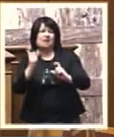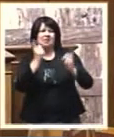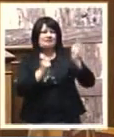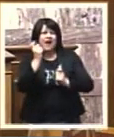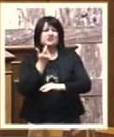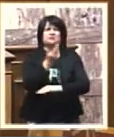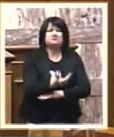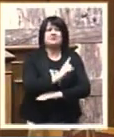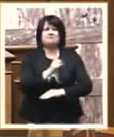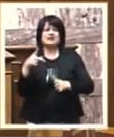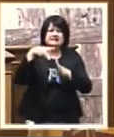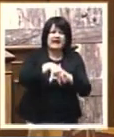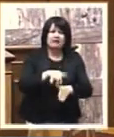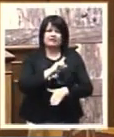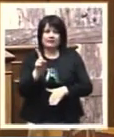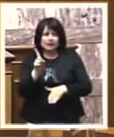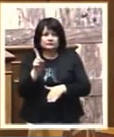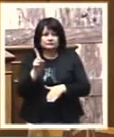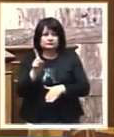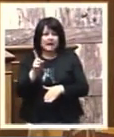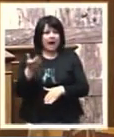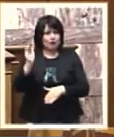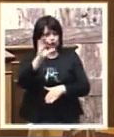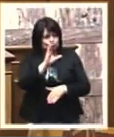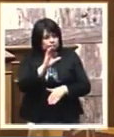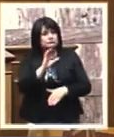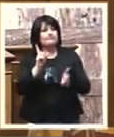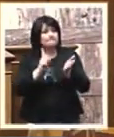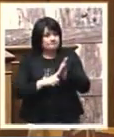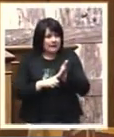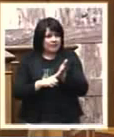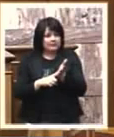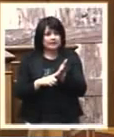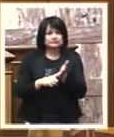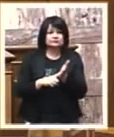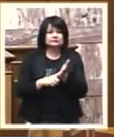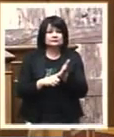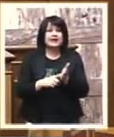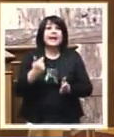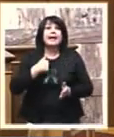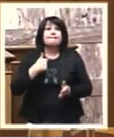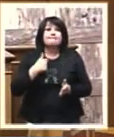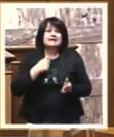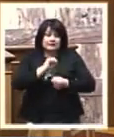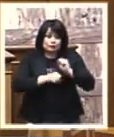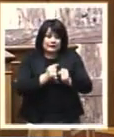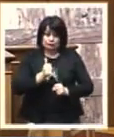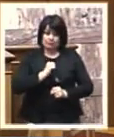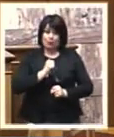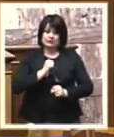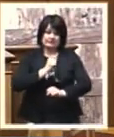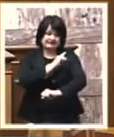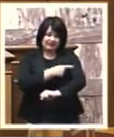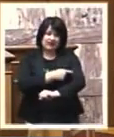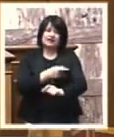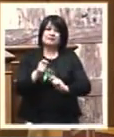δουλείες στους δανειστές μας ή σε οποιονδήποτε τέρο, απαιτείται επιτέλους να αναπτύξουμε τις δικές μας δυνάμεις. Απαιτείται